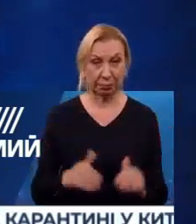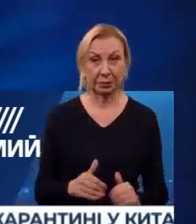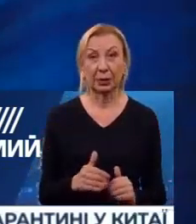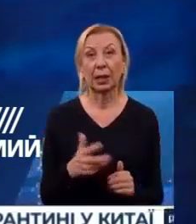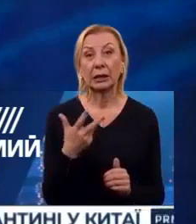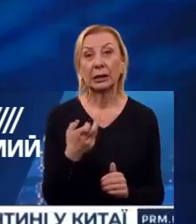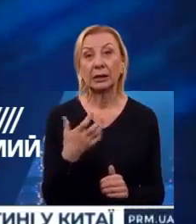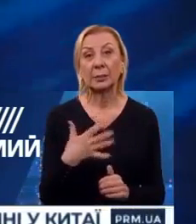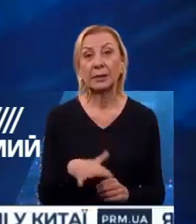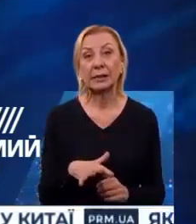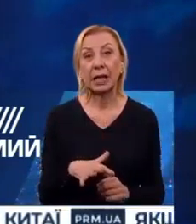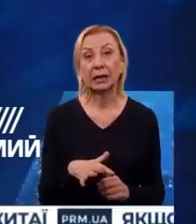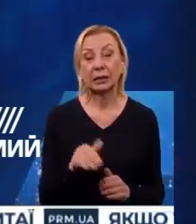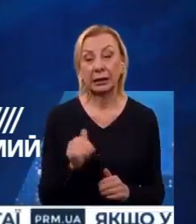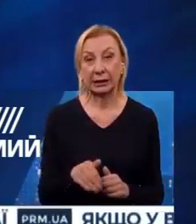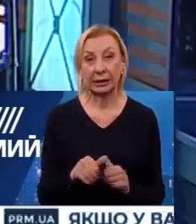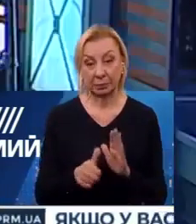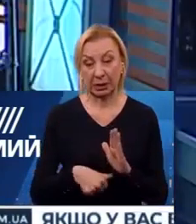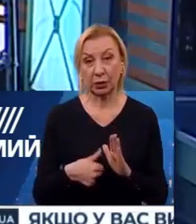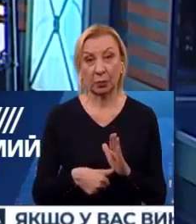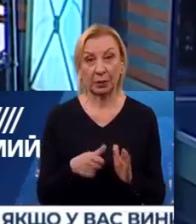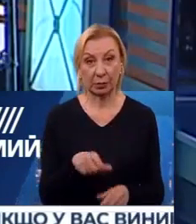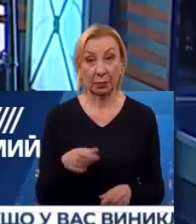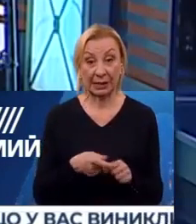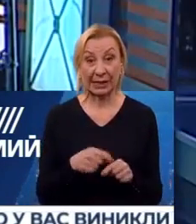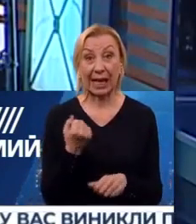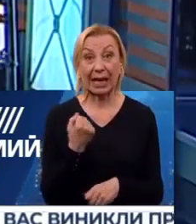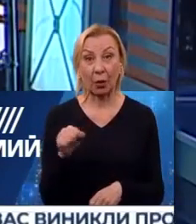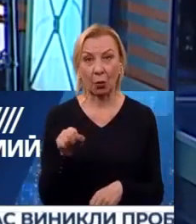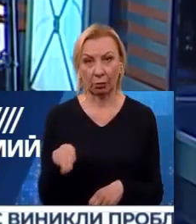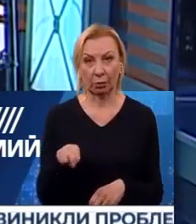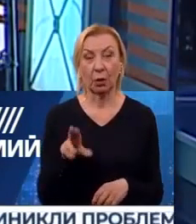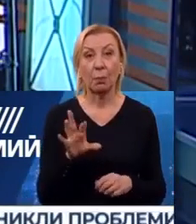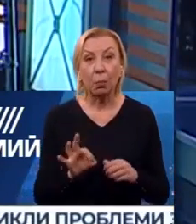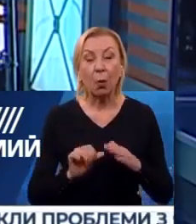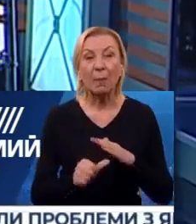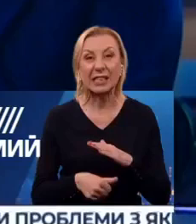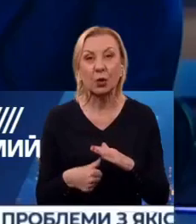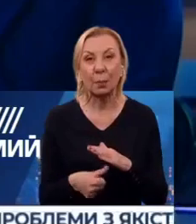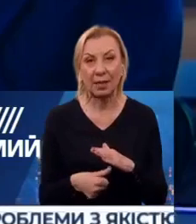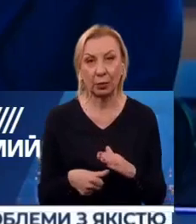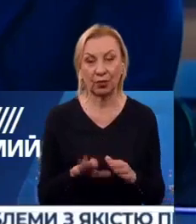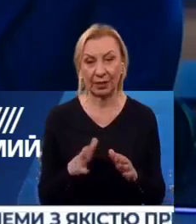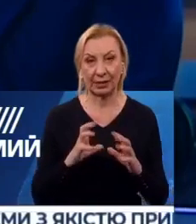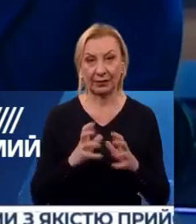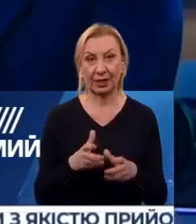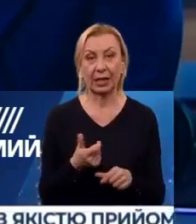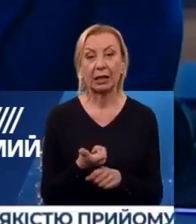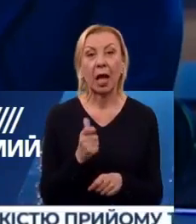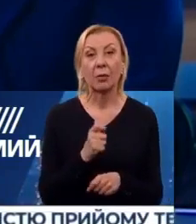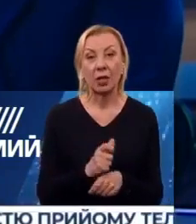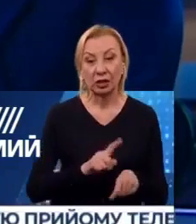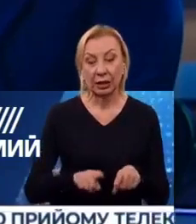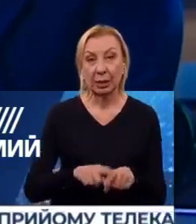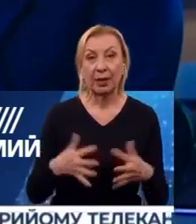350 тисяч нових безробітних людей. Рекорд Україна поставила по безробіттю в світі. У нас найбільші темпи